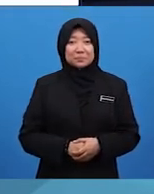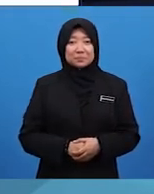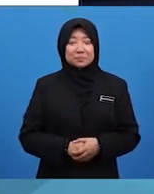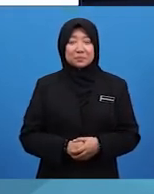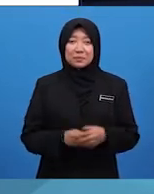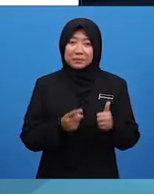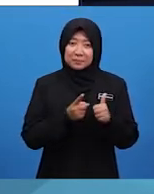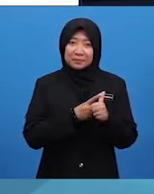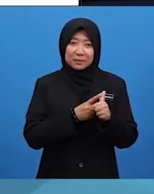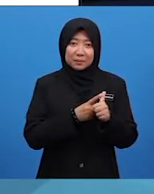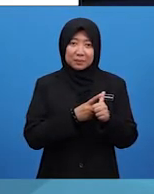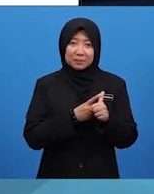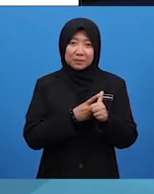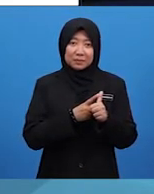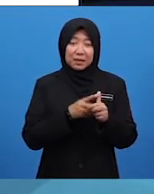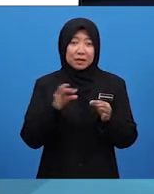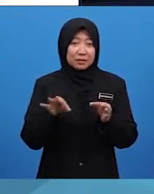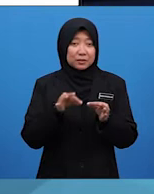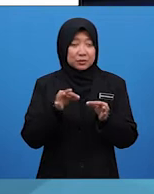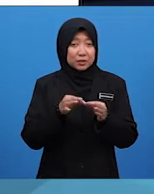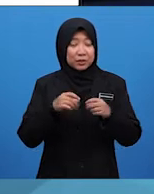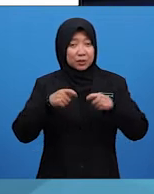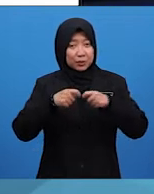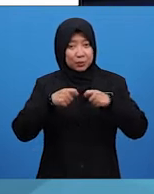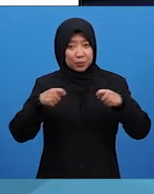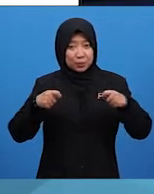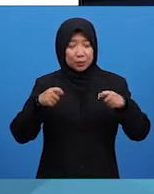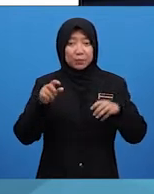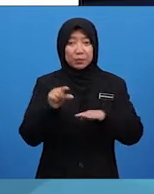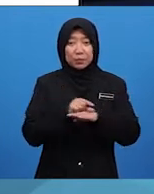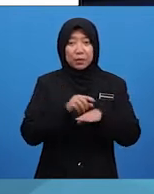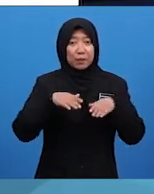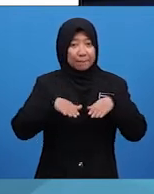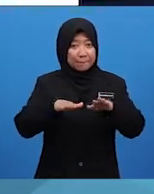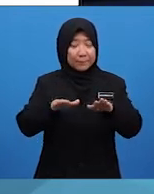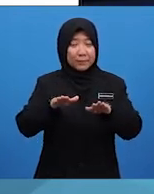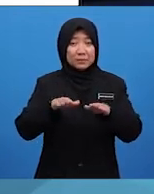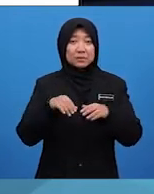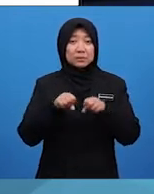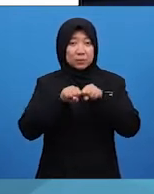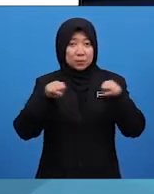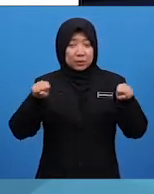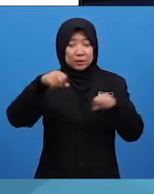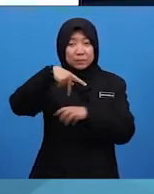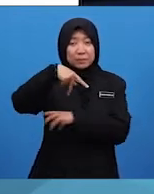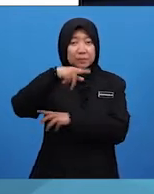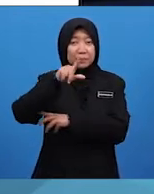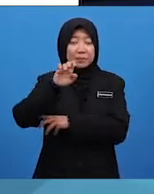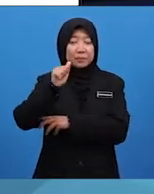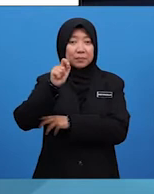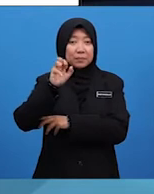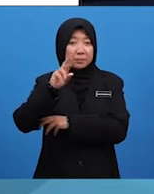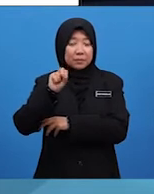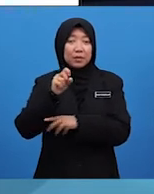Yang pertama, jahit kedut menggunakan mesin smoking pleaters dengan teknik yang